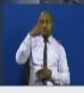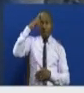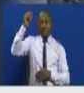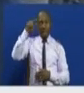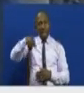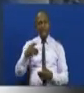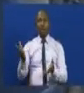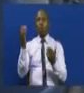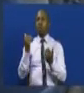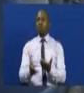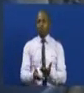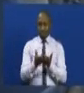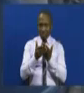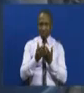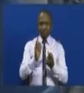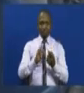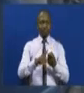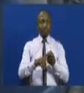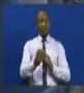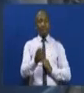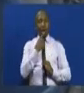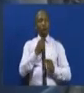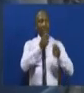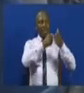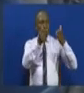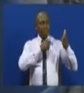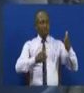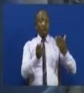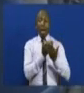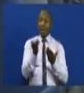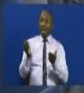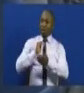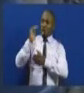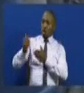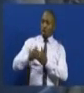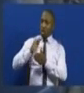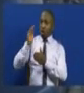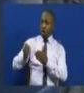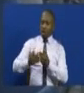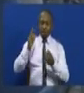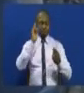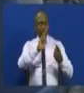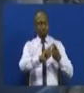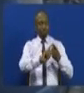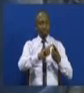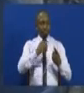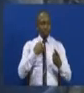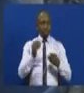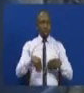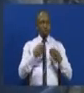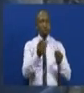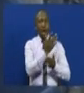atawasaidia. Kati ya hayo ambayo yametajwa, mengine yatajirudia, lakini nitatoa